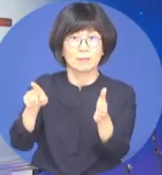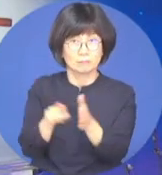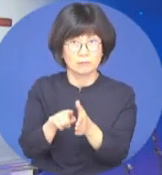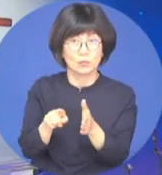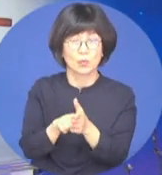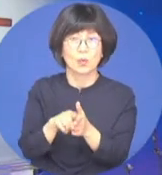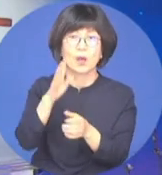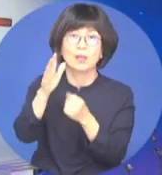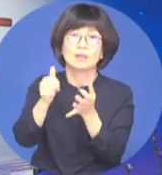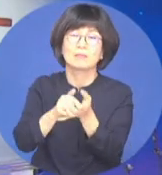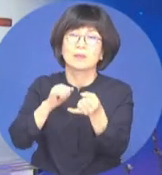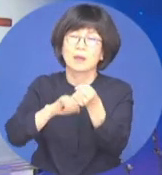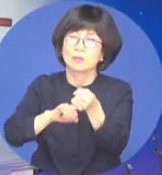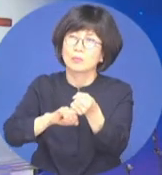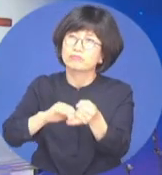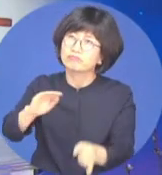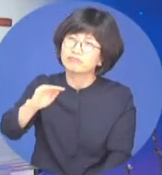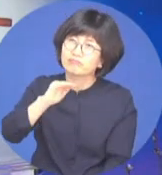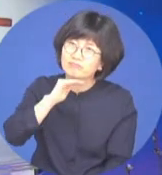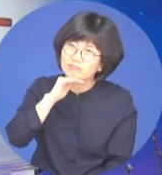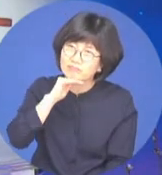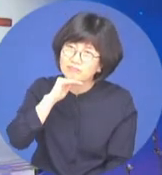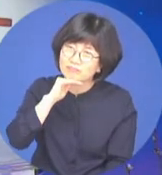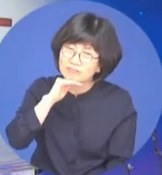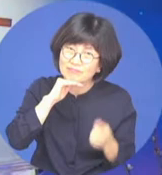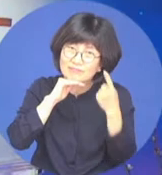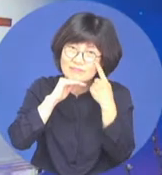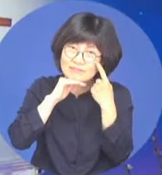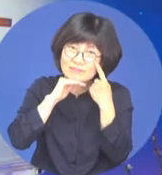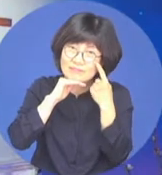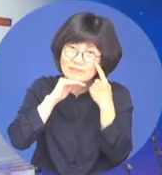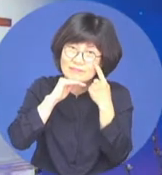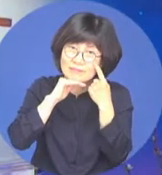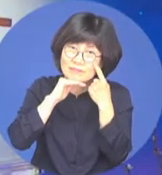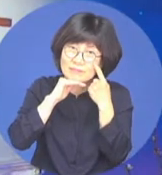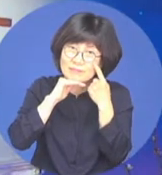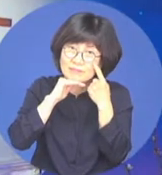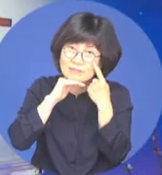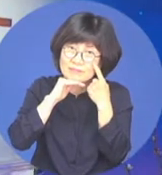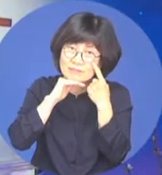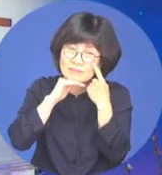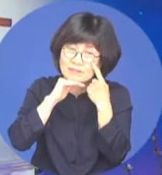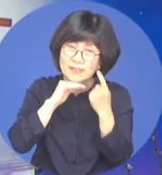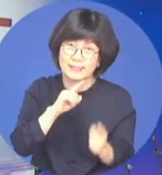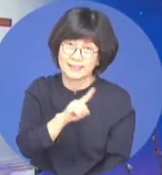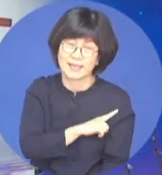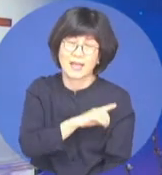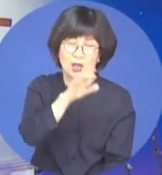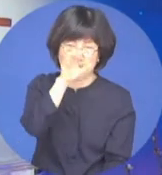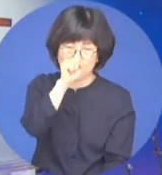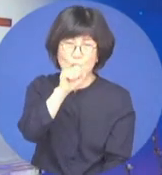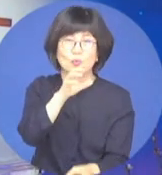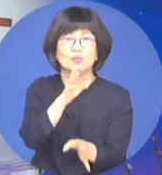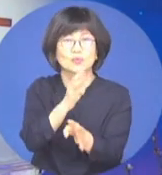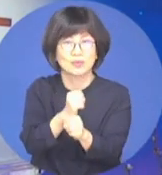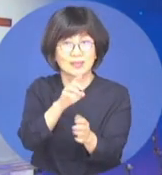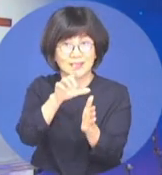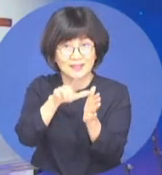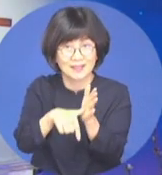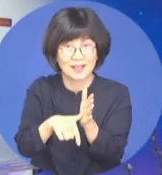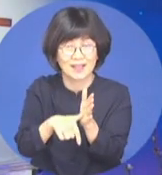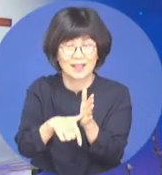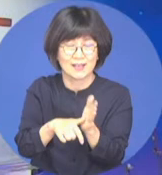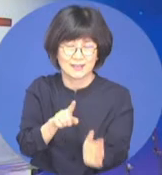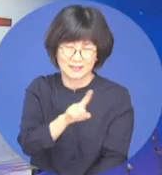약속을 기다리잖아요. 기다리는 자에게는 한번 따라해보세요. 가장 좋은 때에, 가장 좋은